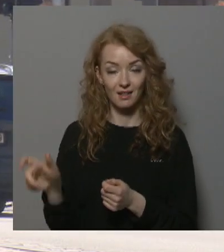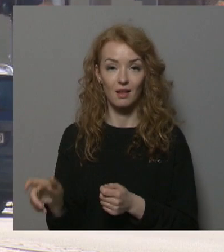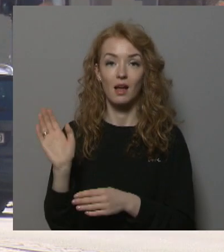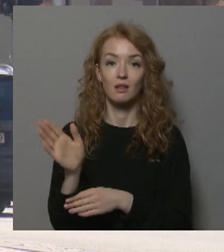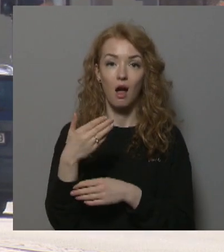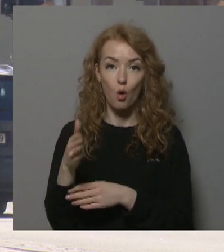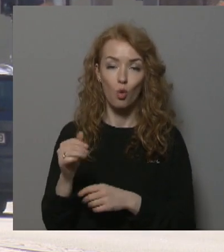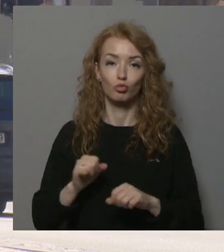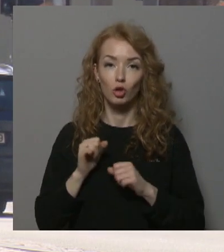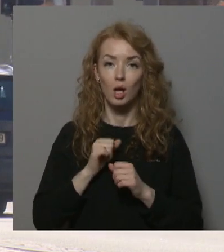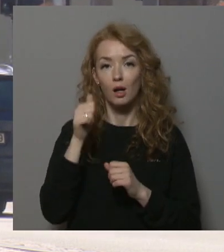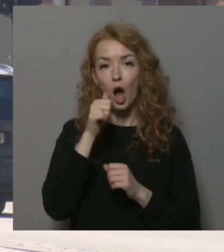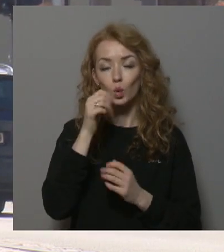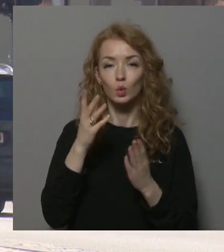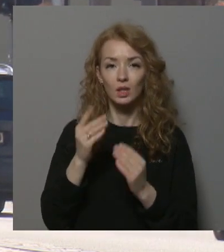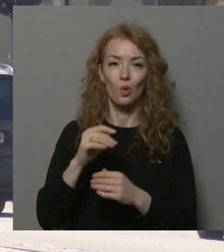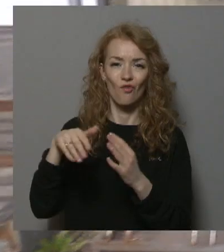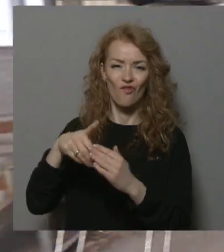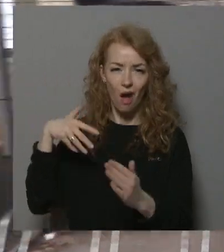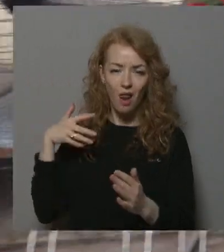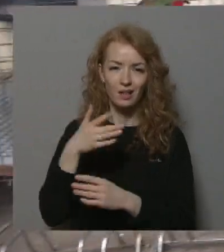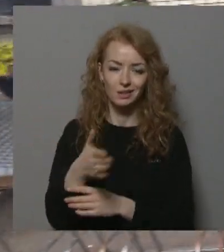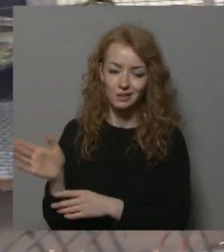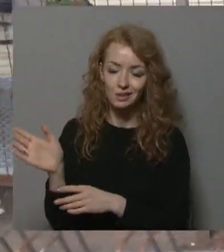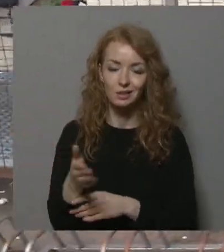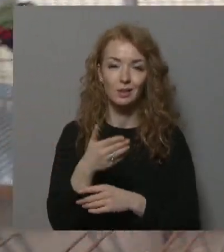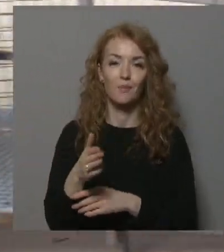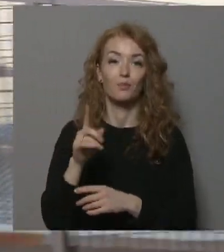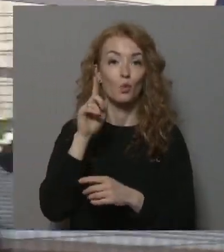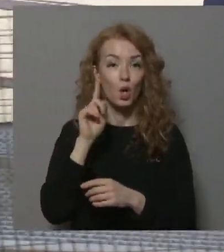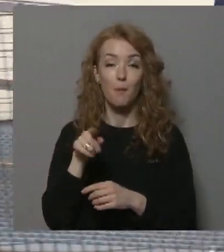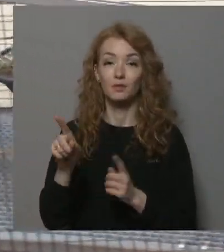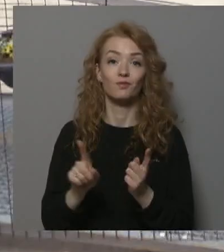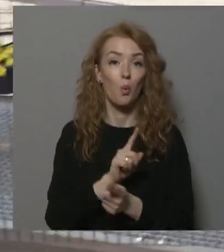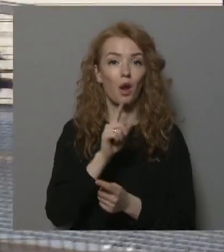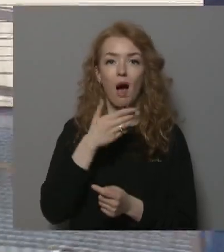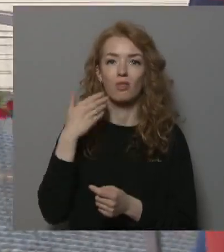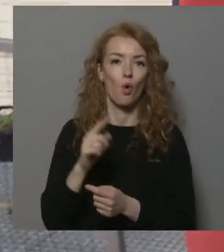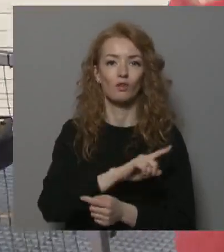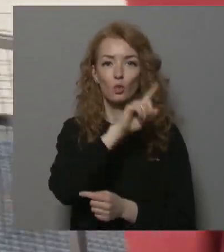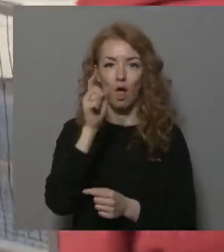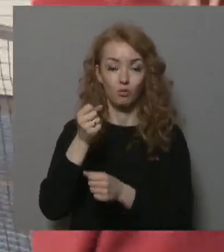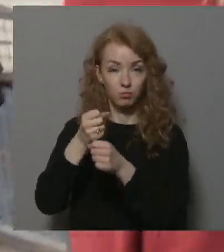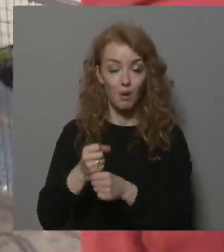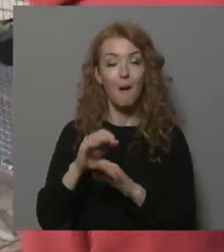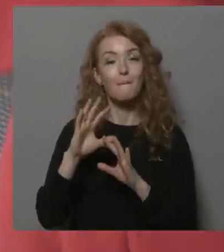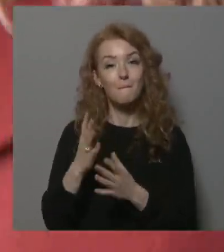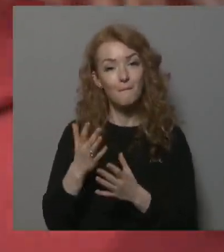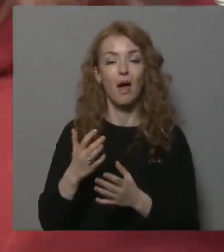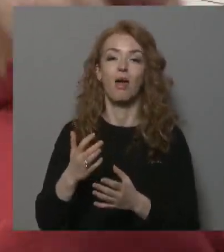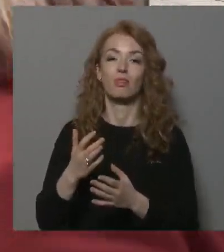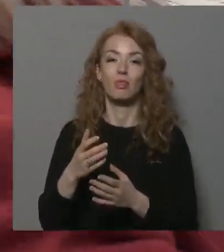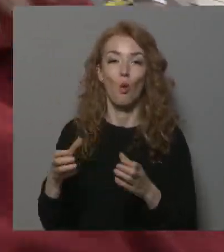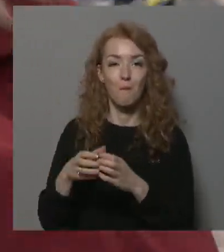kāpj teju vai katru dienu. Lai arī karogam visu laiku pie ēkas nav jābūt obligāti, iestādes kolektīvs izvēlas savu